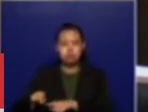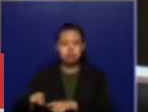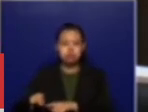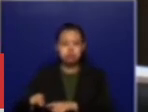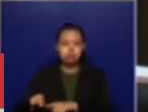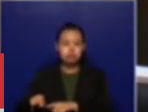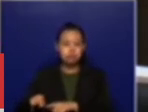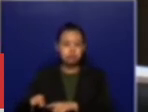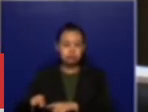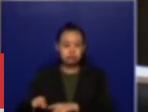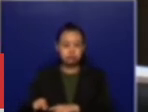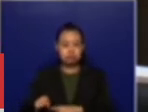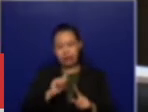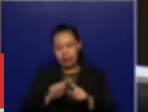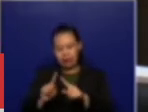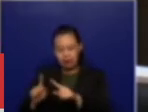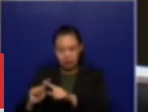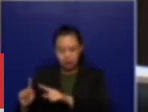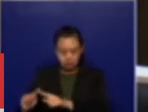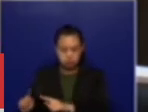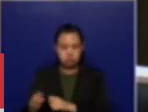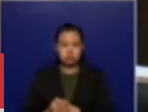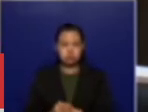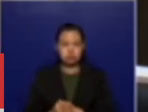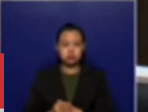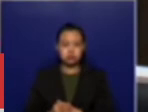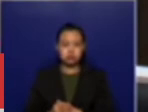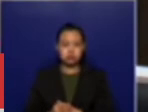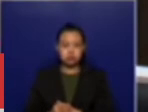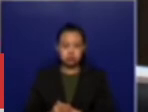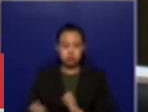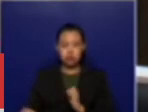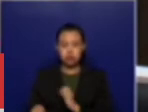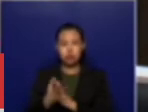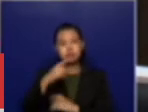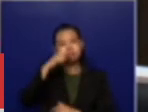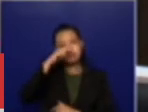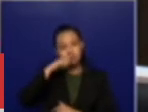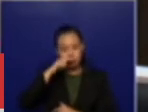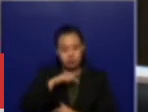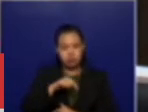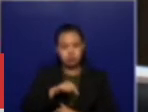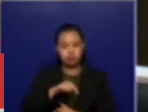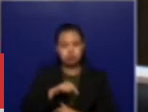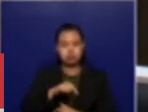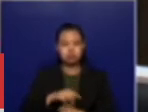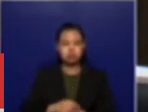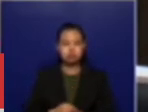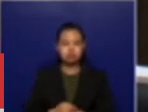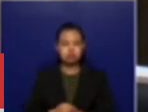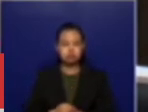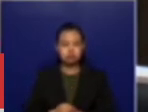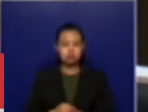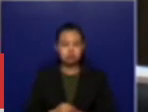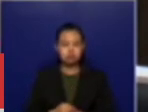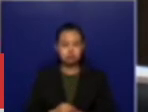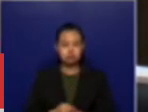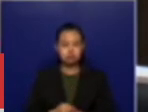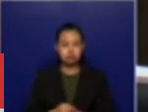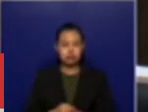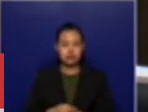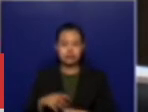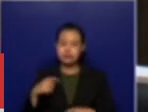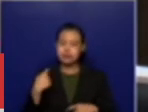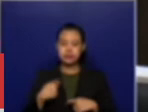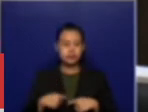ปัจจัยเหล่านี้ครับมันกำลังทำให้ประเทศไทยเนี่ยนะครับตกอยู่ในสภาวะที่ลำบาก